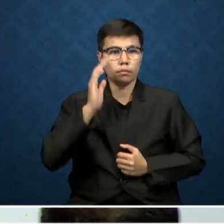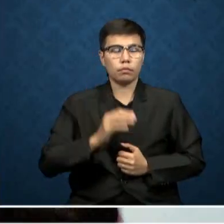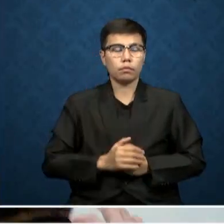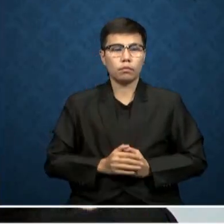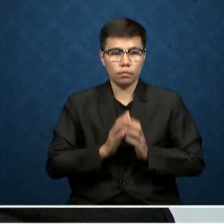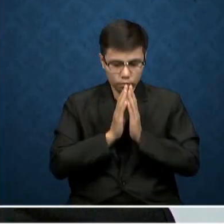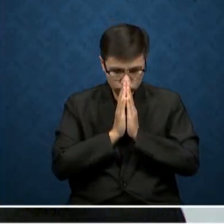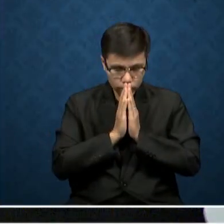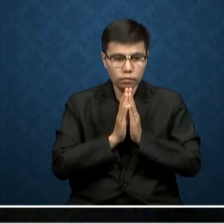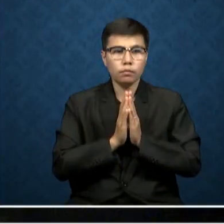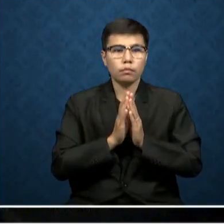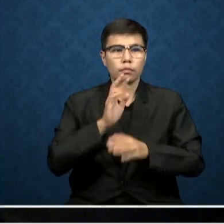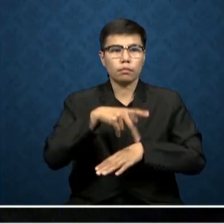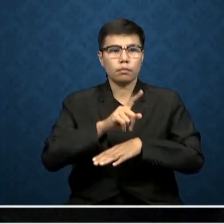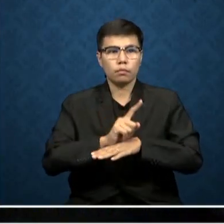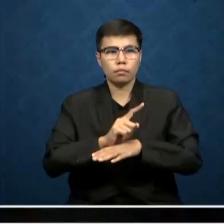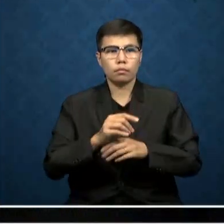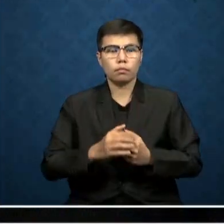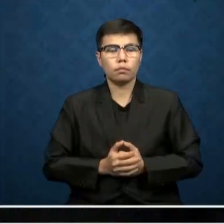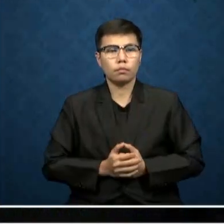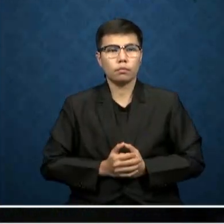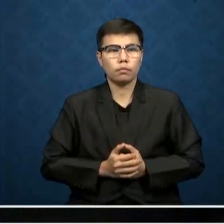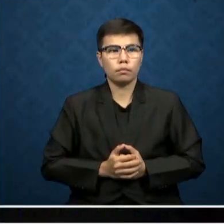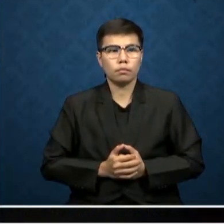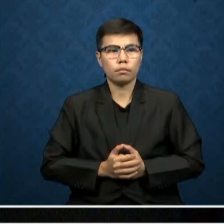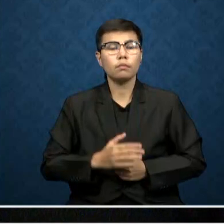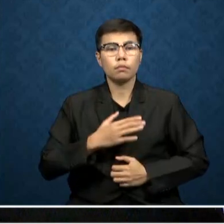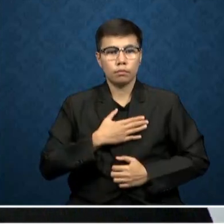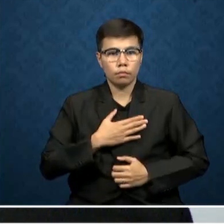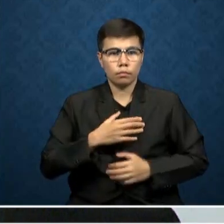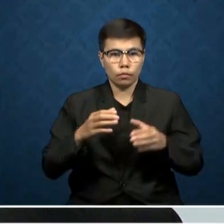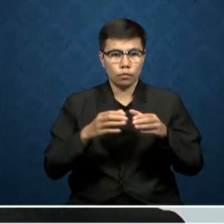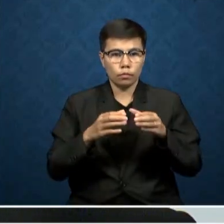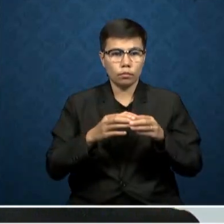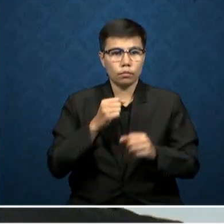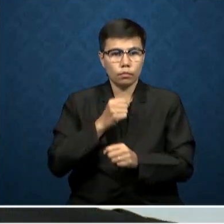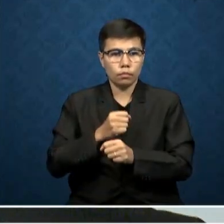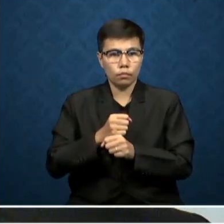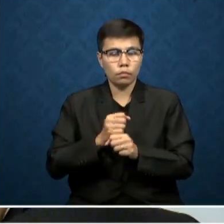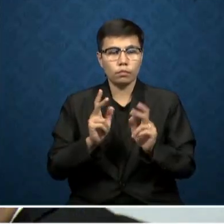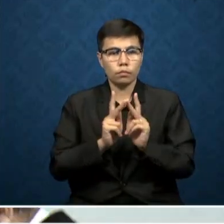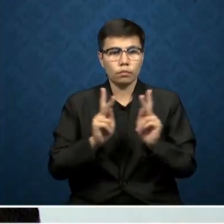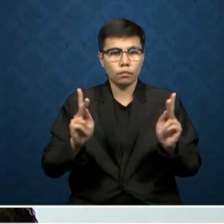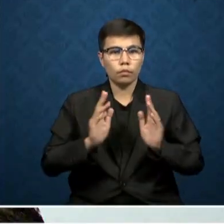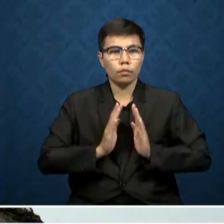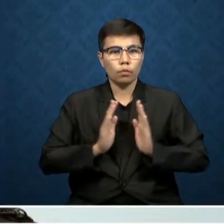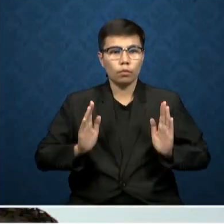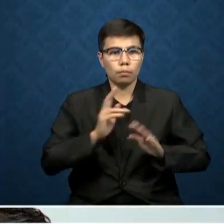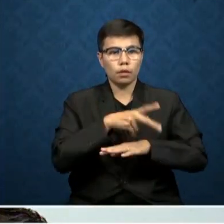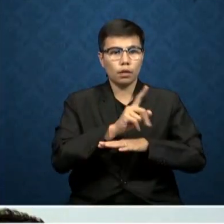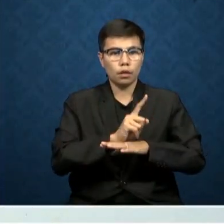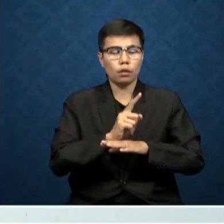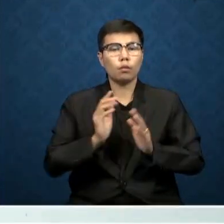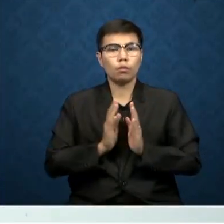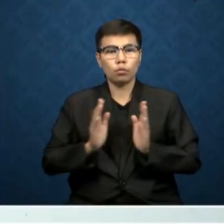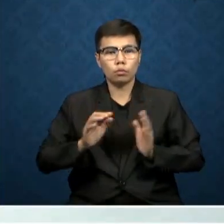กราบเรียนท่านประธานวุฒิสภาที่เคารพกับผมและคณะกรรมการขอขอบคุณท่านประธานและสมาชิกวุฒิสภา